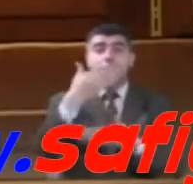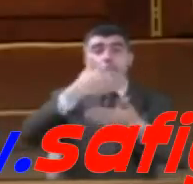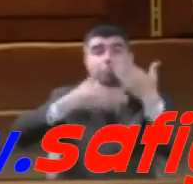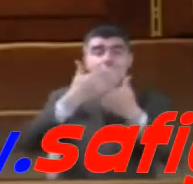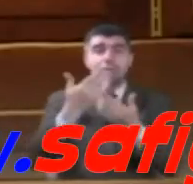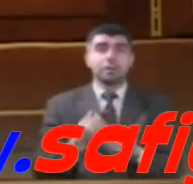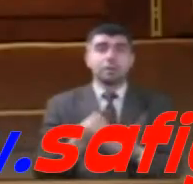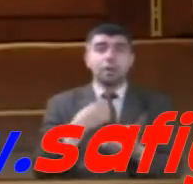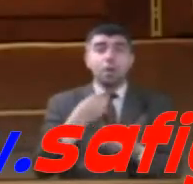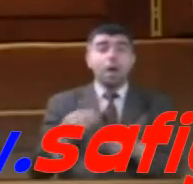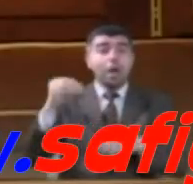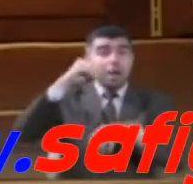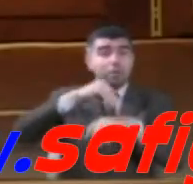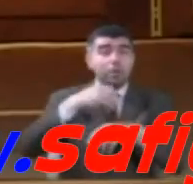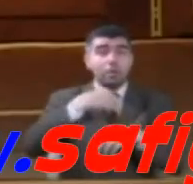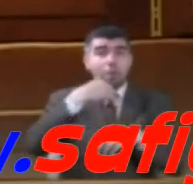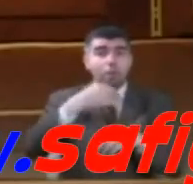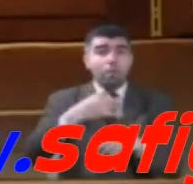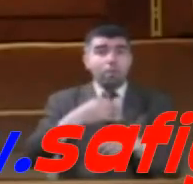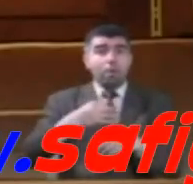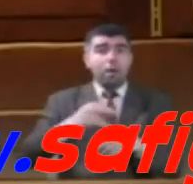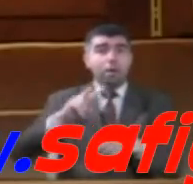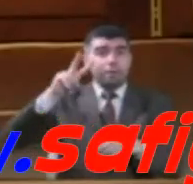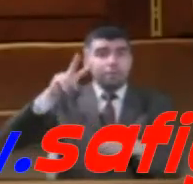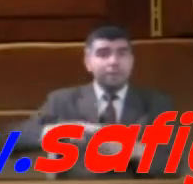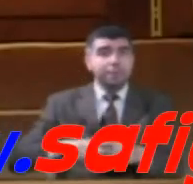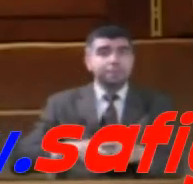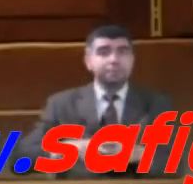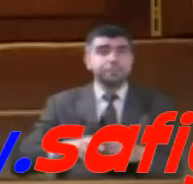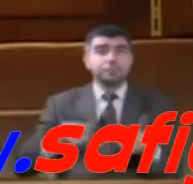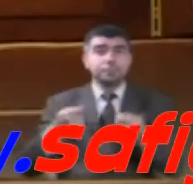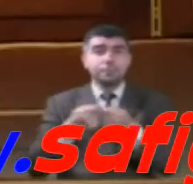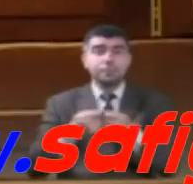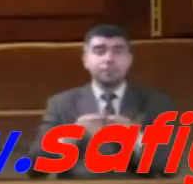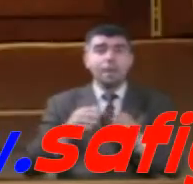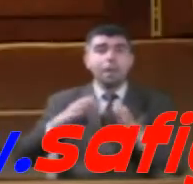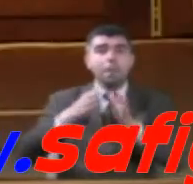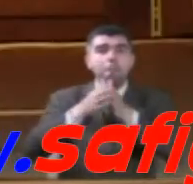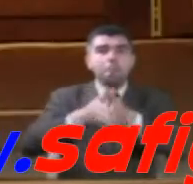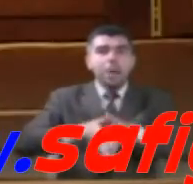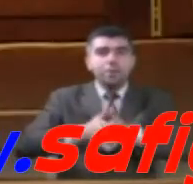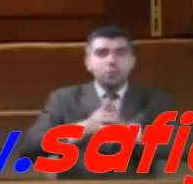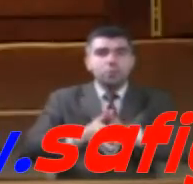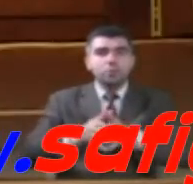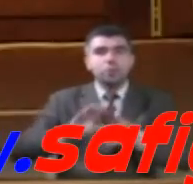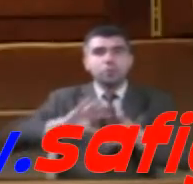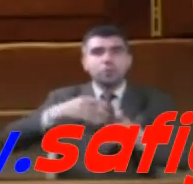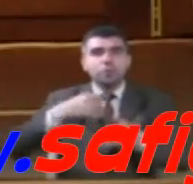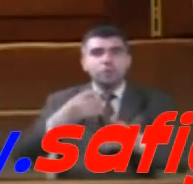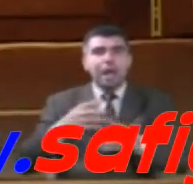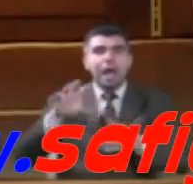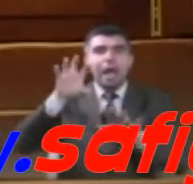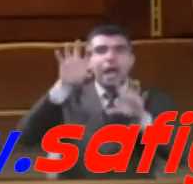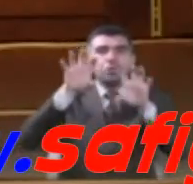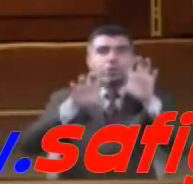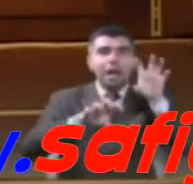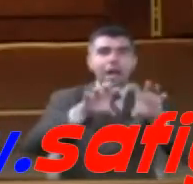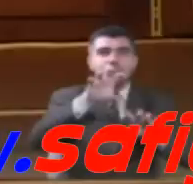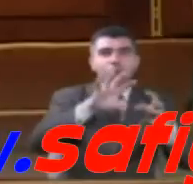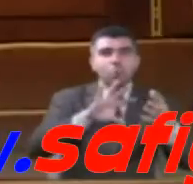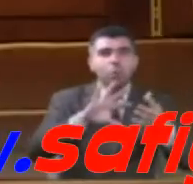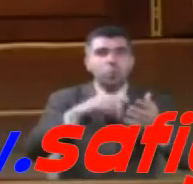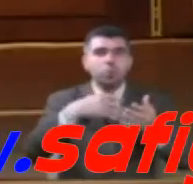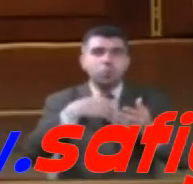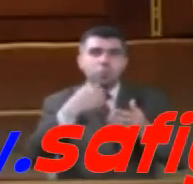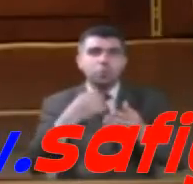أسفي تعاني من عدد كبير تاع المشاكل، خصوصا اللي متعلقة بالميناء. كنظن أن مقاليع ديال الأحجار اللي كنجيبوها من ثلاثة غود مرورا